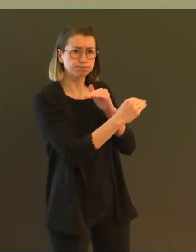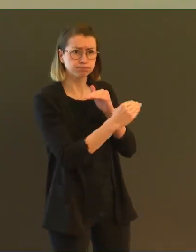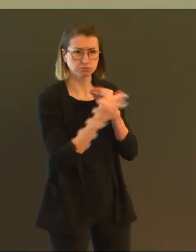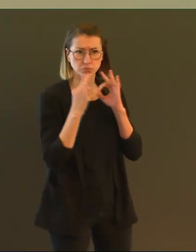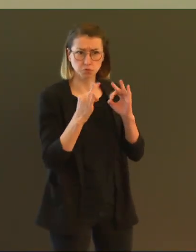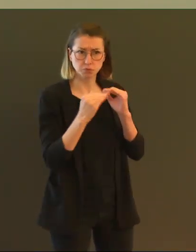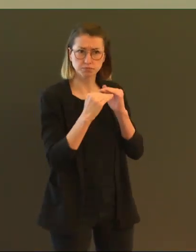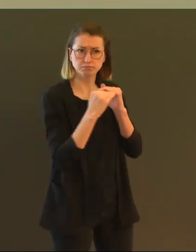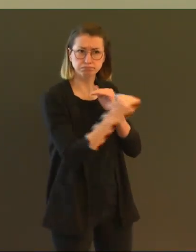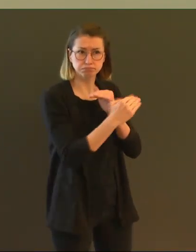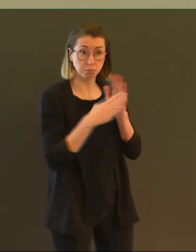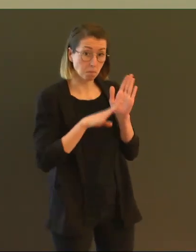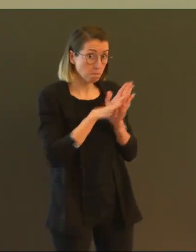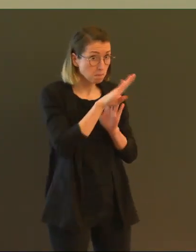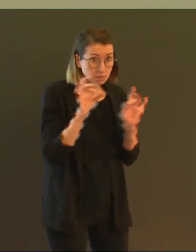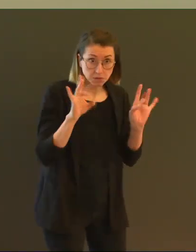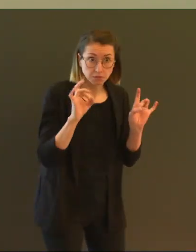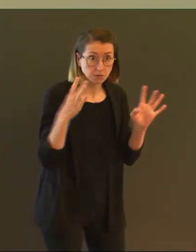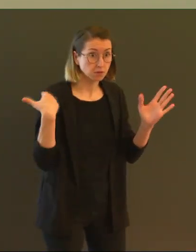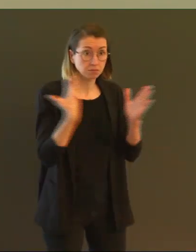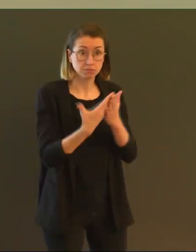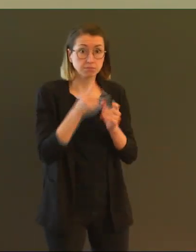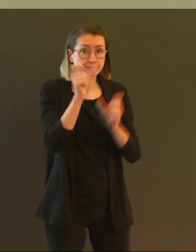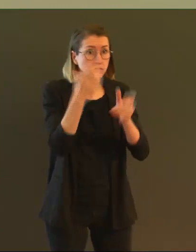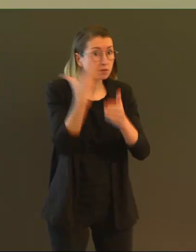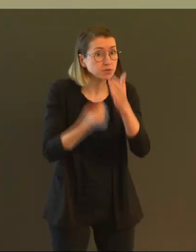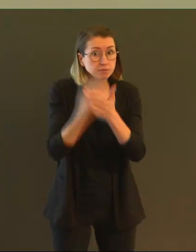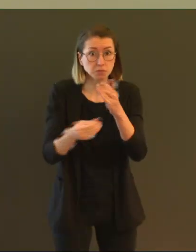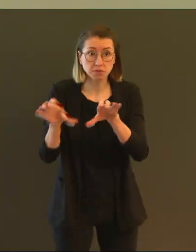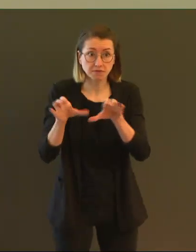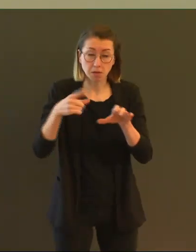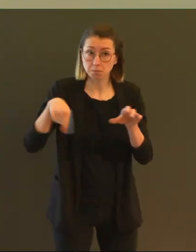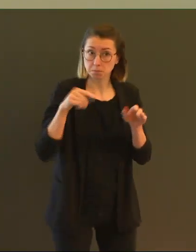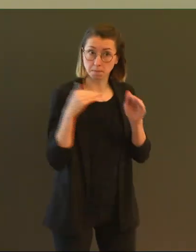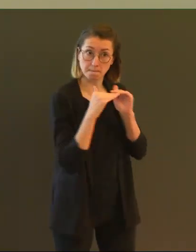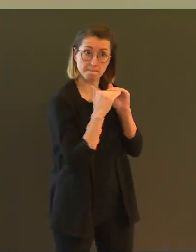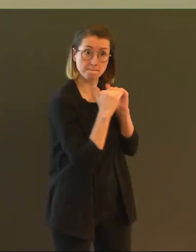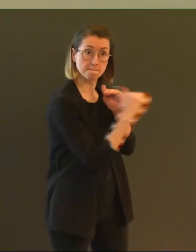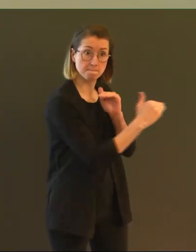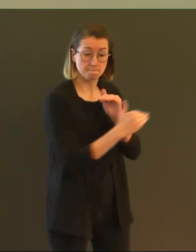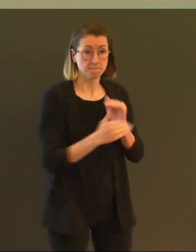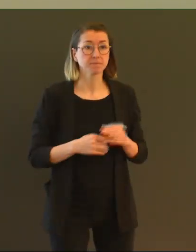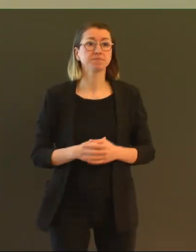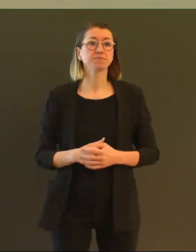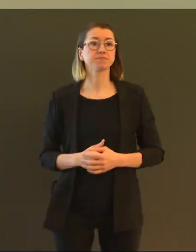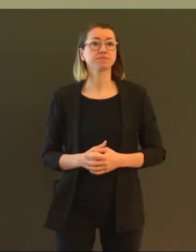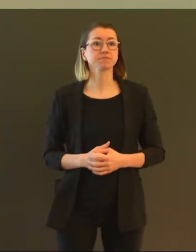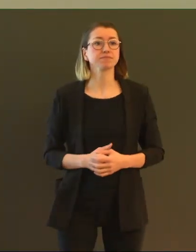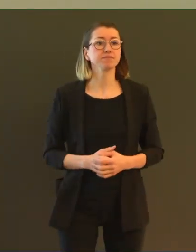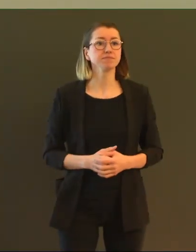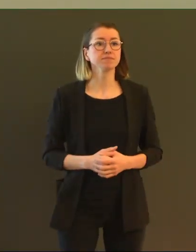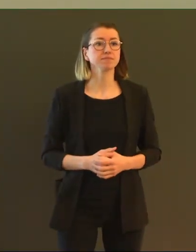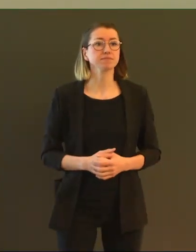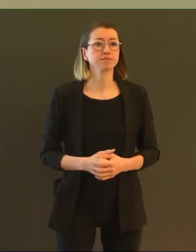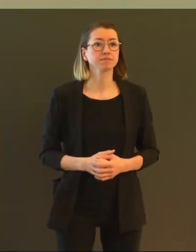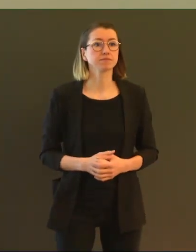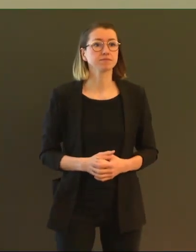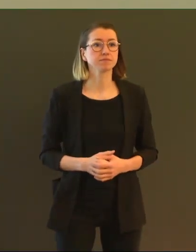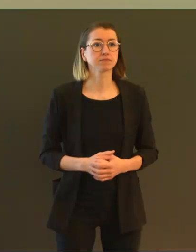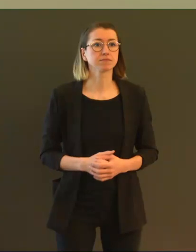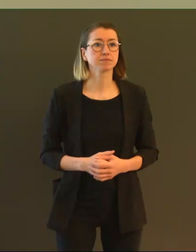augmentation des incapacités de travail au sein de la population des fonctionnaires belges. D'autre part, l'indicateur des